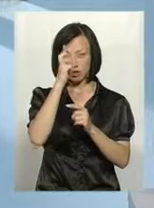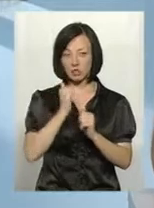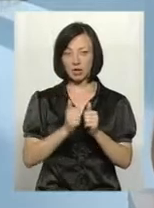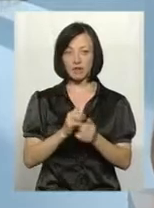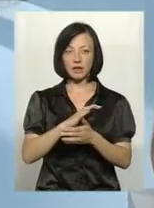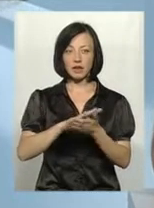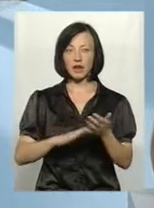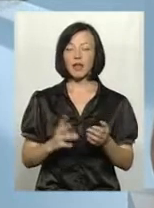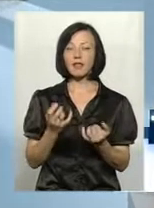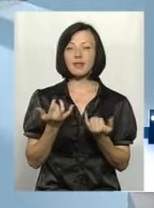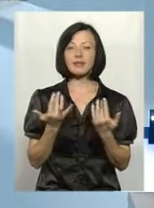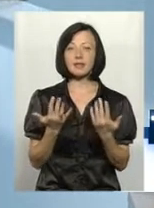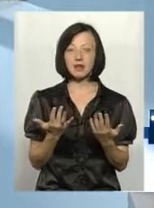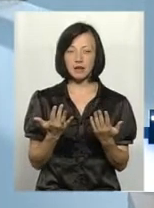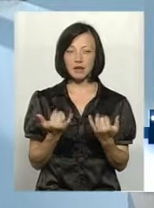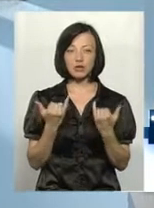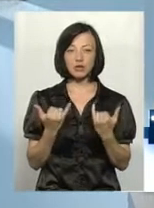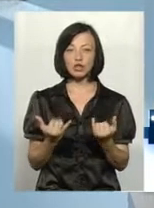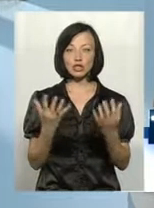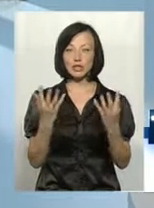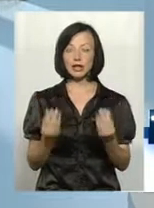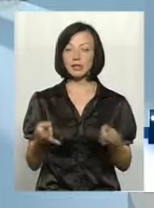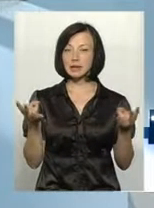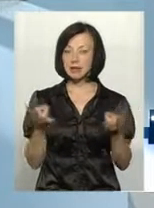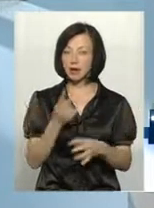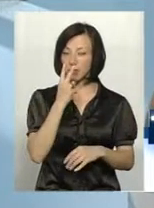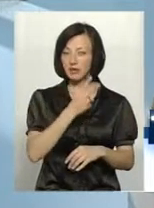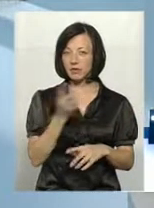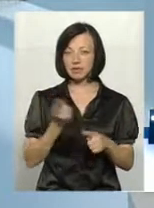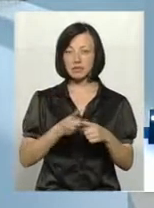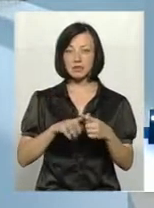Тобто, наскільки на сьогоднішній день треба дивитися, ця